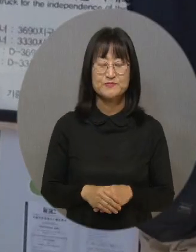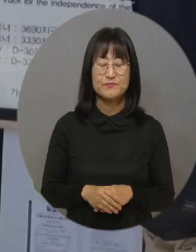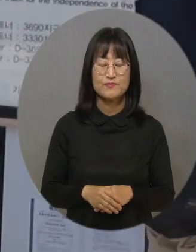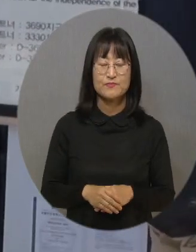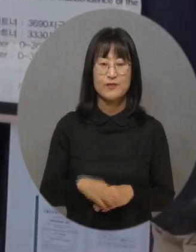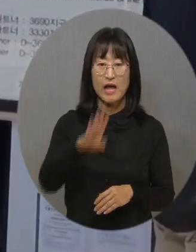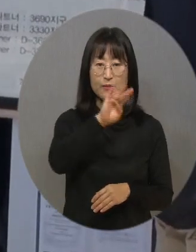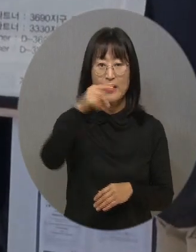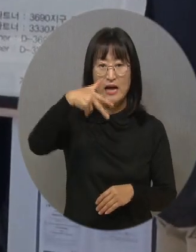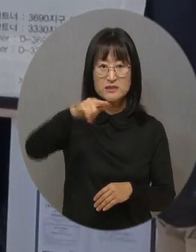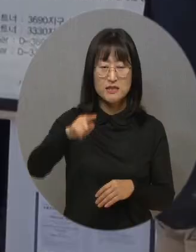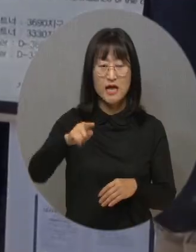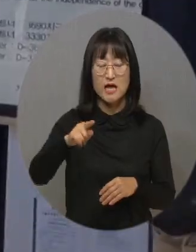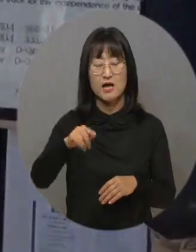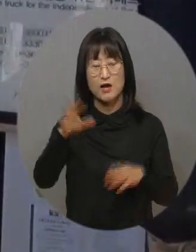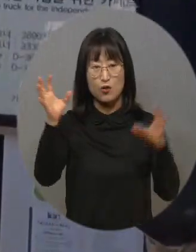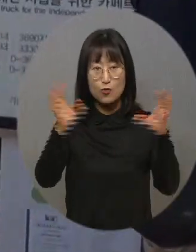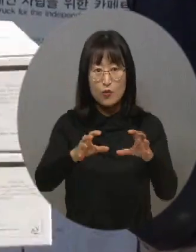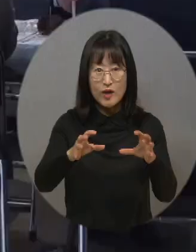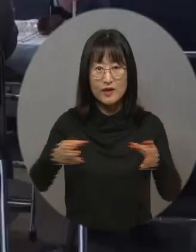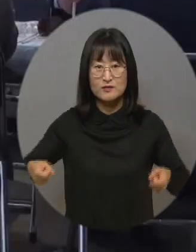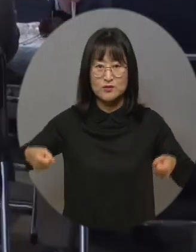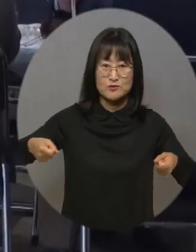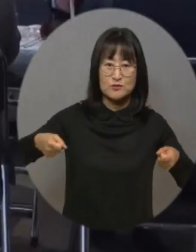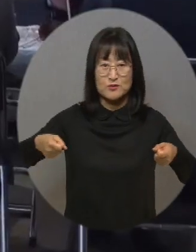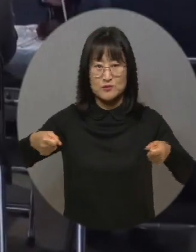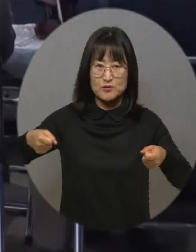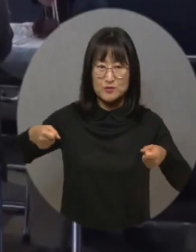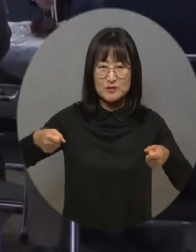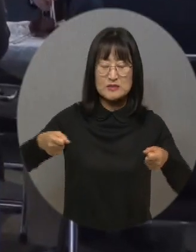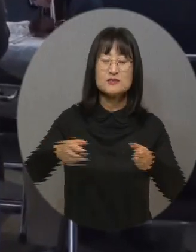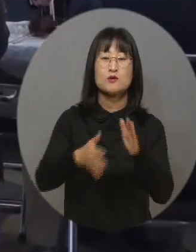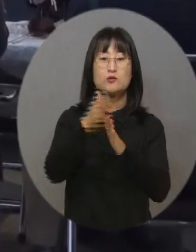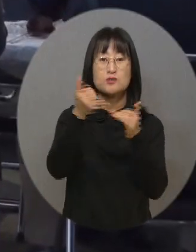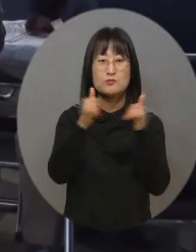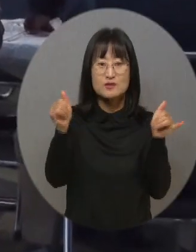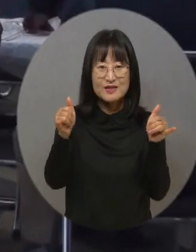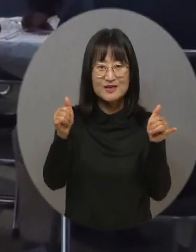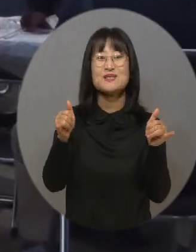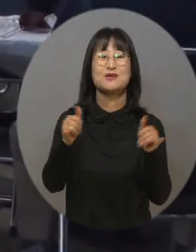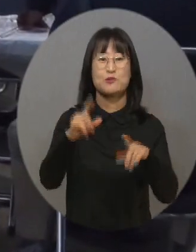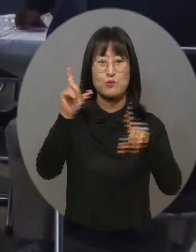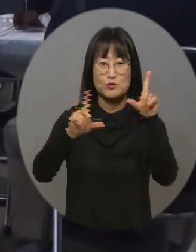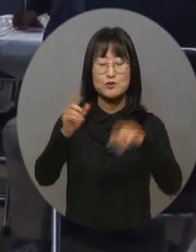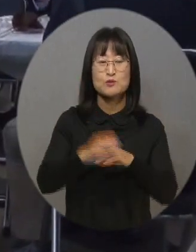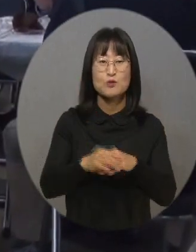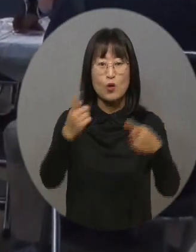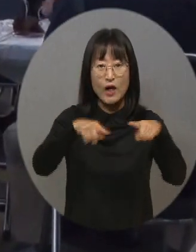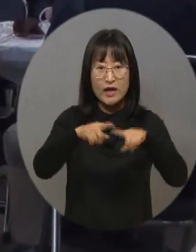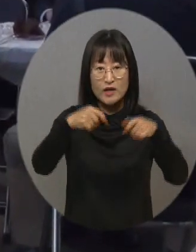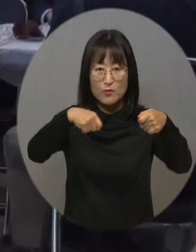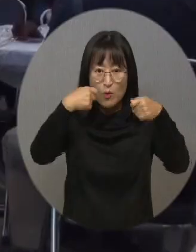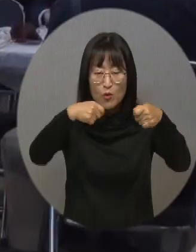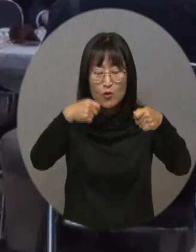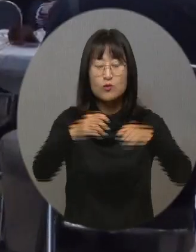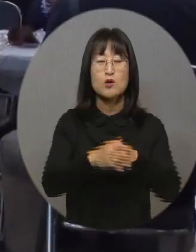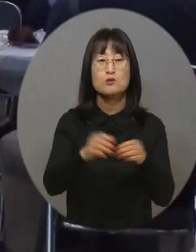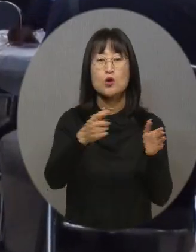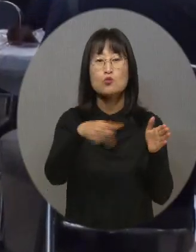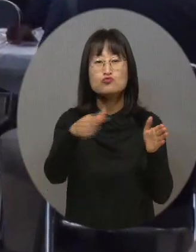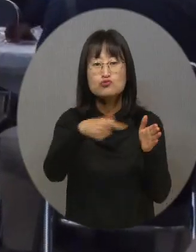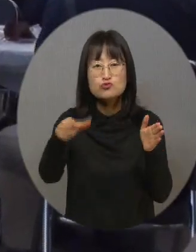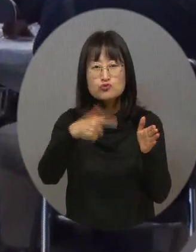바자회를 찾아 양손 가득 나눔을 실천하는 시민들의 모습, 음식을 함께 먹으며 상품 판매로